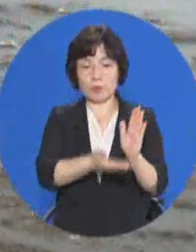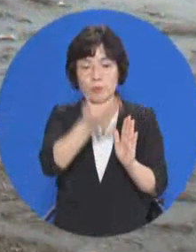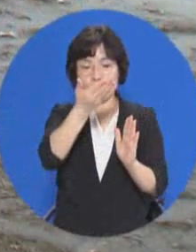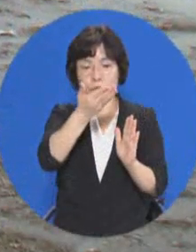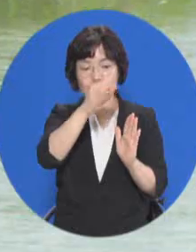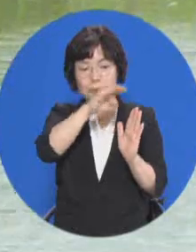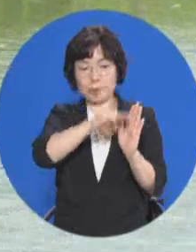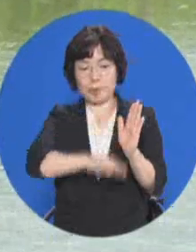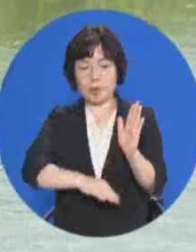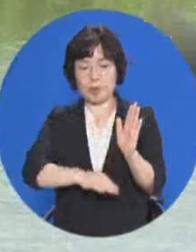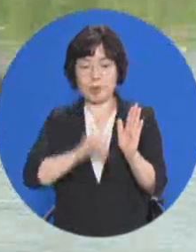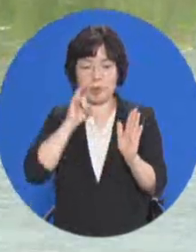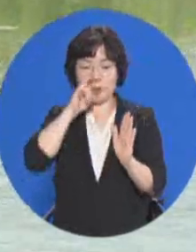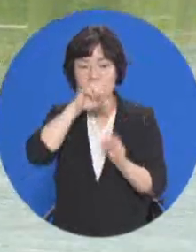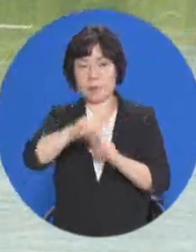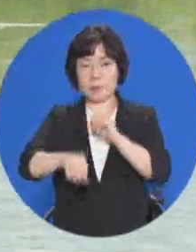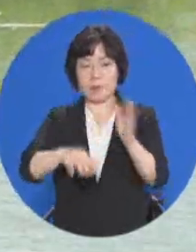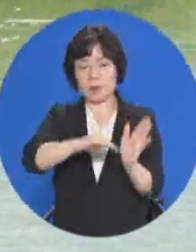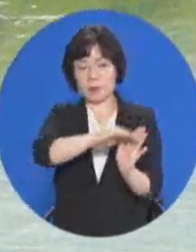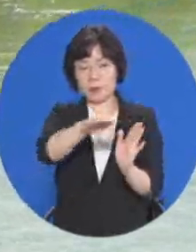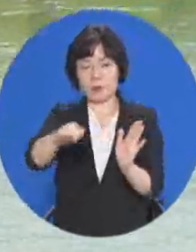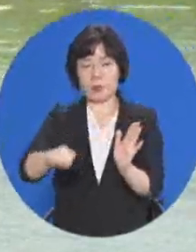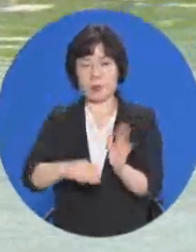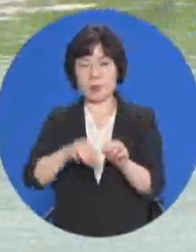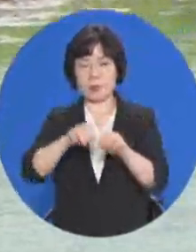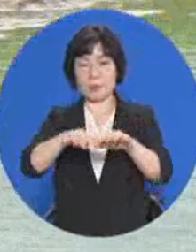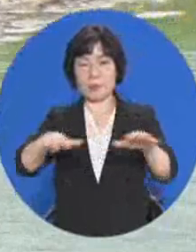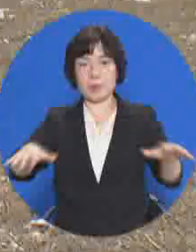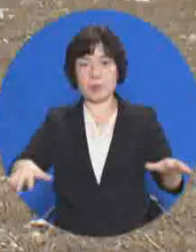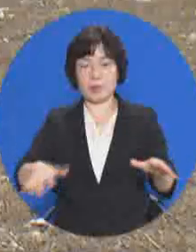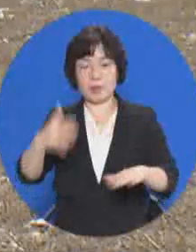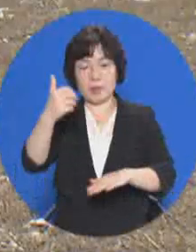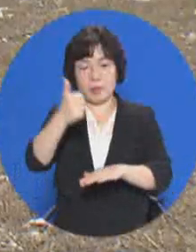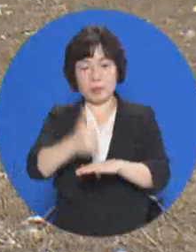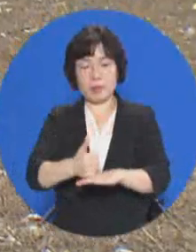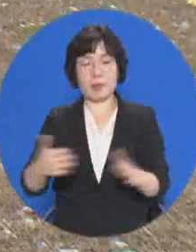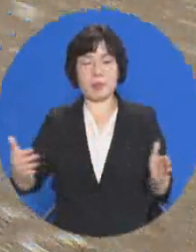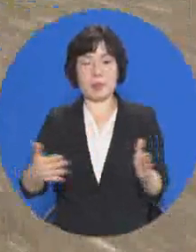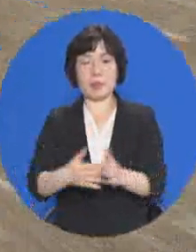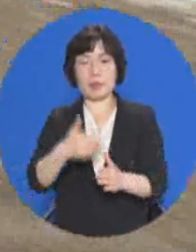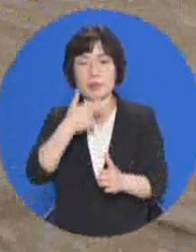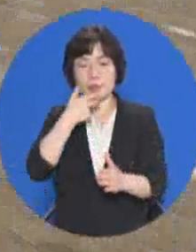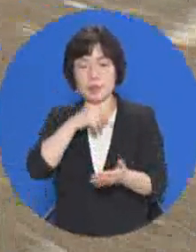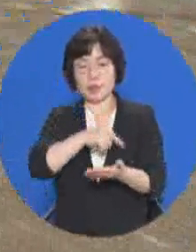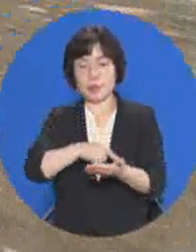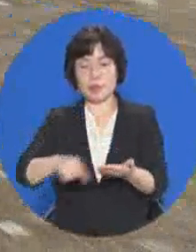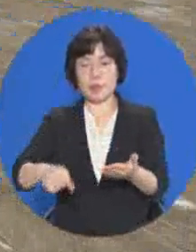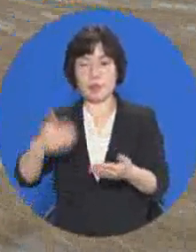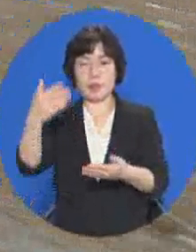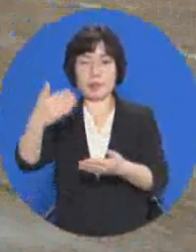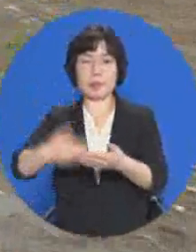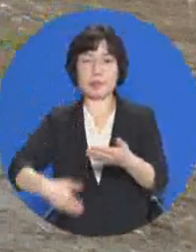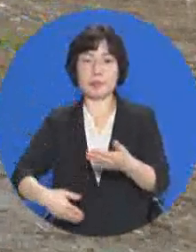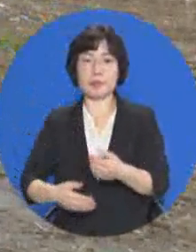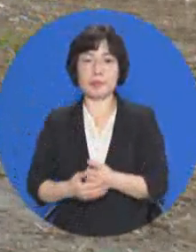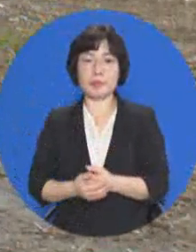키고 내려온 부분은 하루에도 거대한 쓰레기 산을 만들며 끝나지 않은 피해를 남겼습니다 mbc 뉴스 김진서